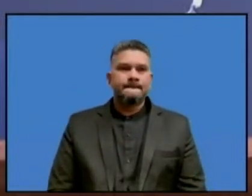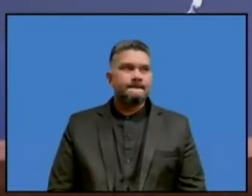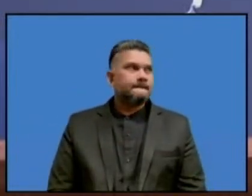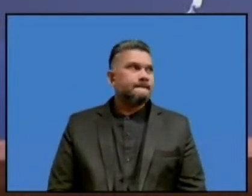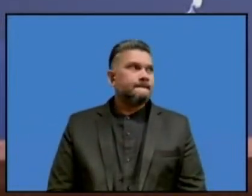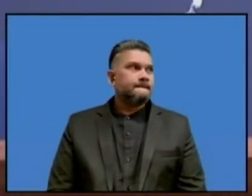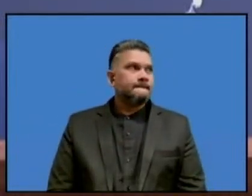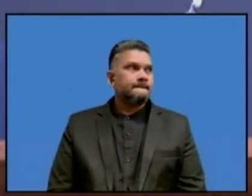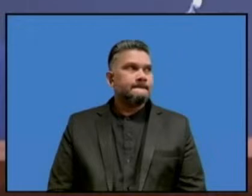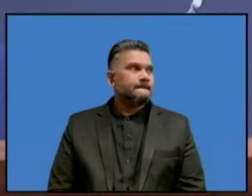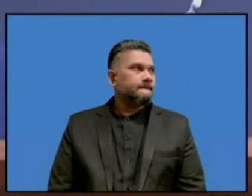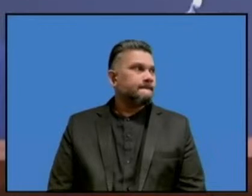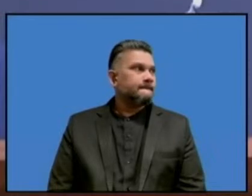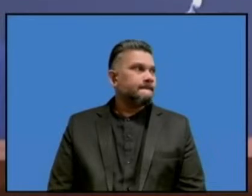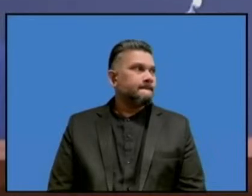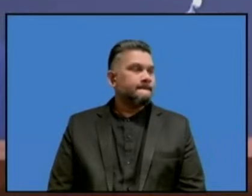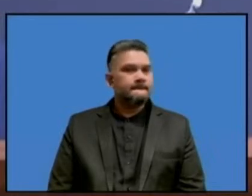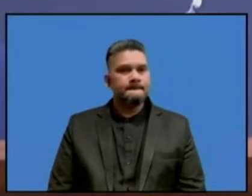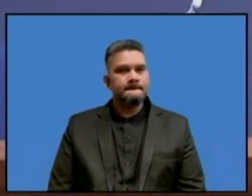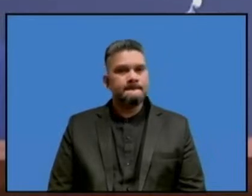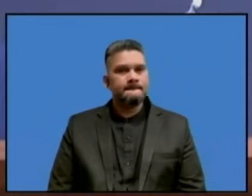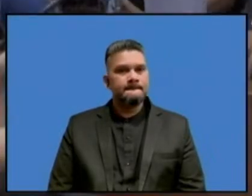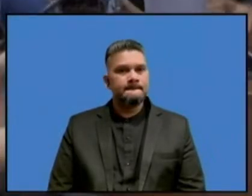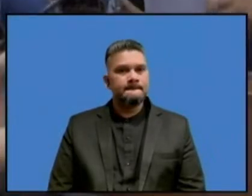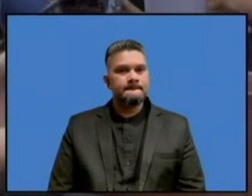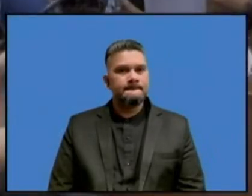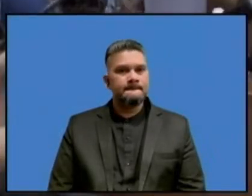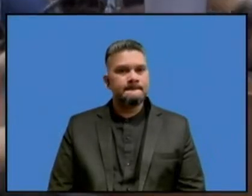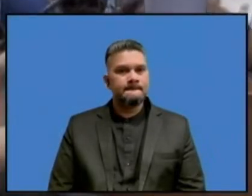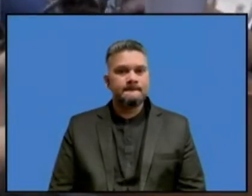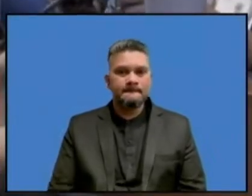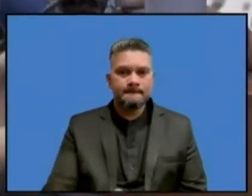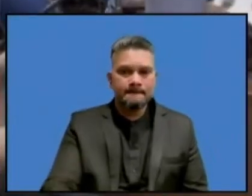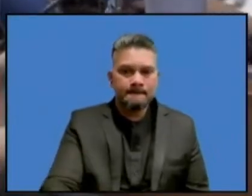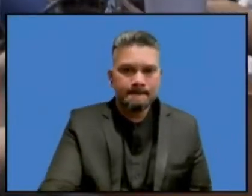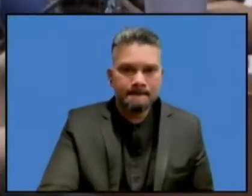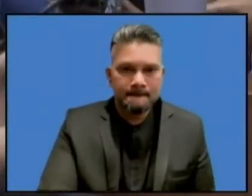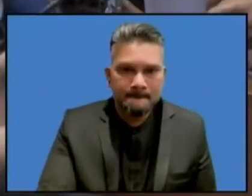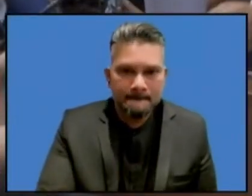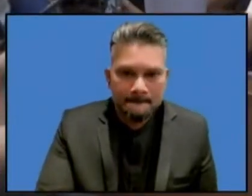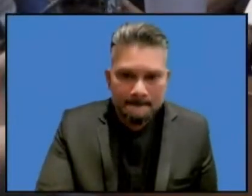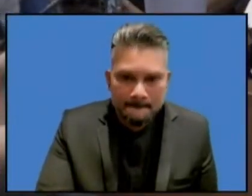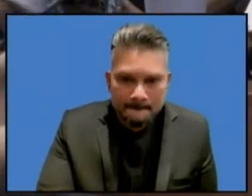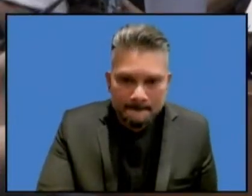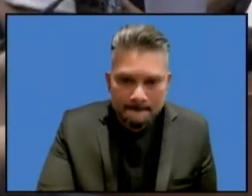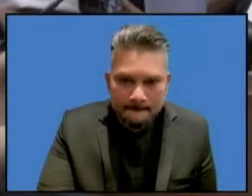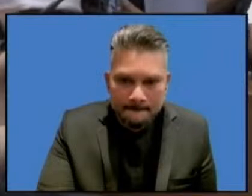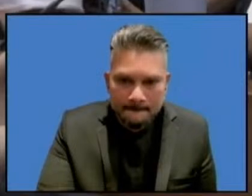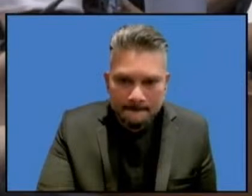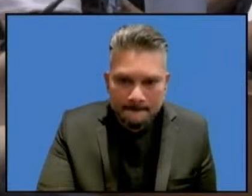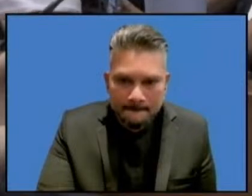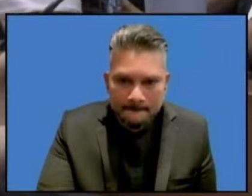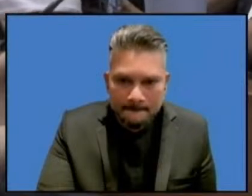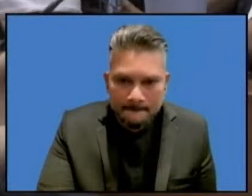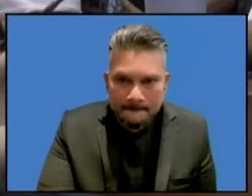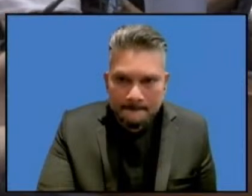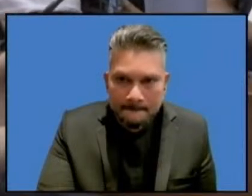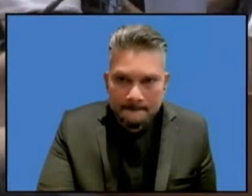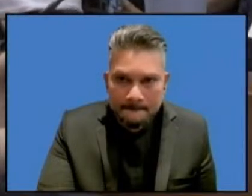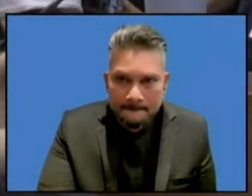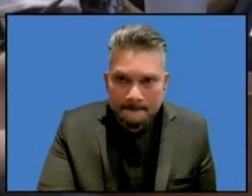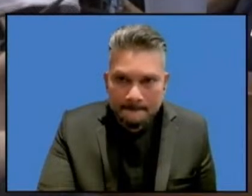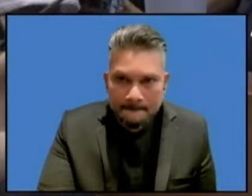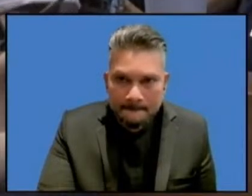Здравствуйте, уважаемые гости и коллеги. Меня зовут Назгуль. Я представляю Организацию по защите прав женщин-мигрантов «Равные права